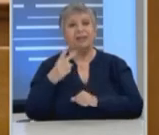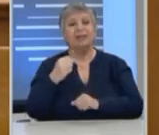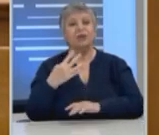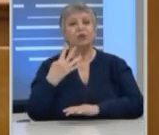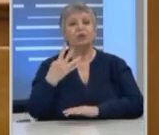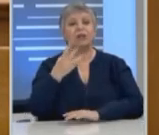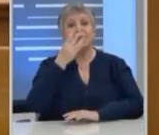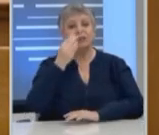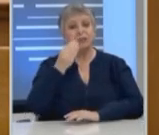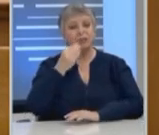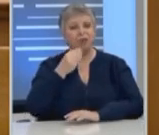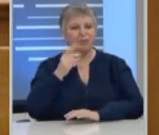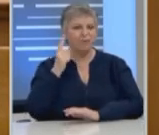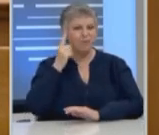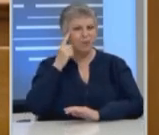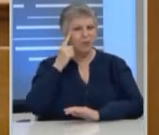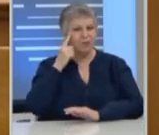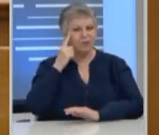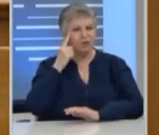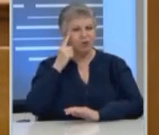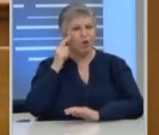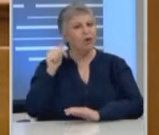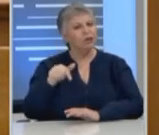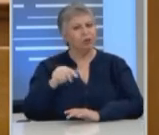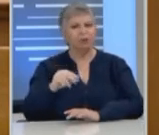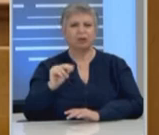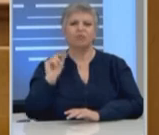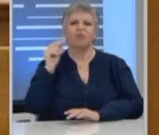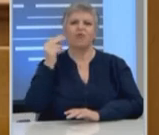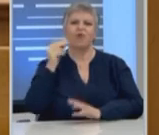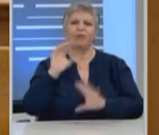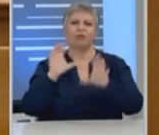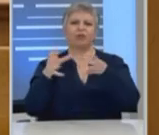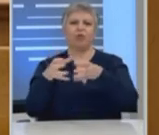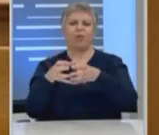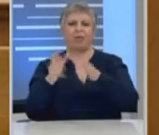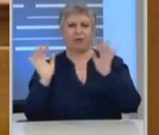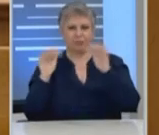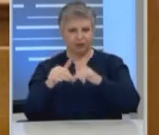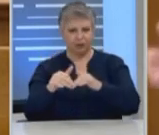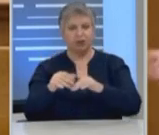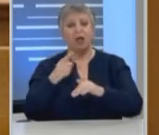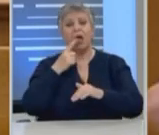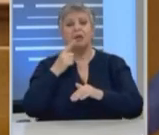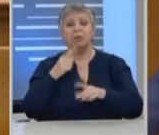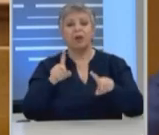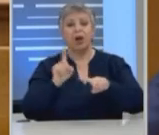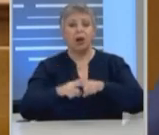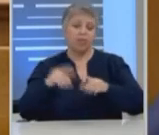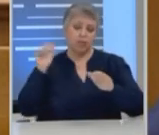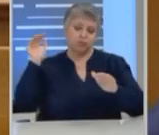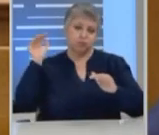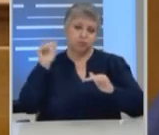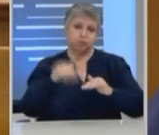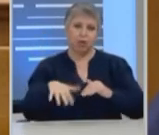Φλεβάρι, αν θυμάμαι καλά, όταν κάνατε κοινοβουλευτική ομάδα. Είχατε πει ότι η χώρα βουλιάζει ξανά στο τέλμα